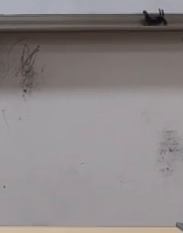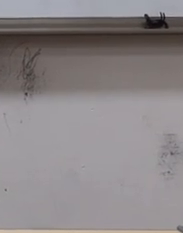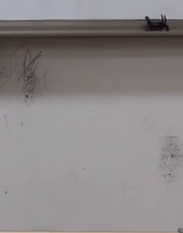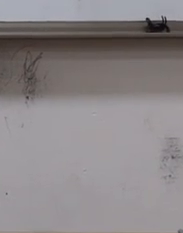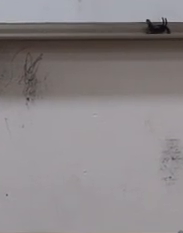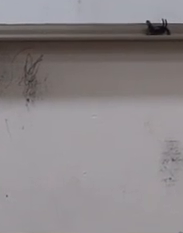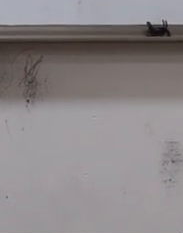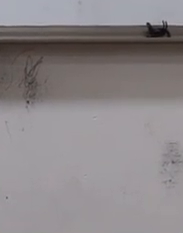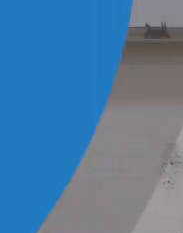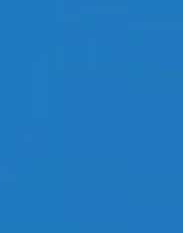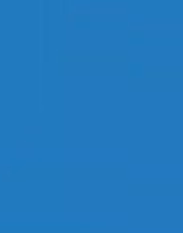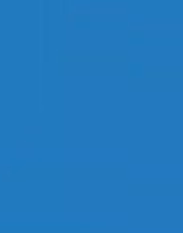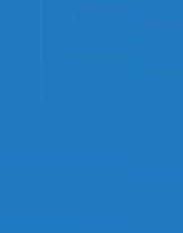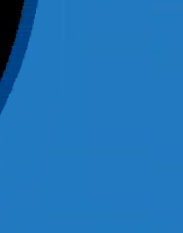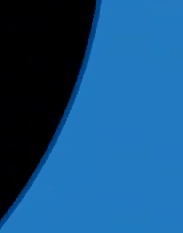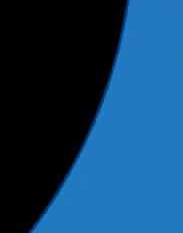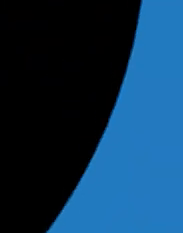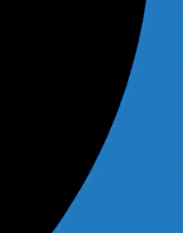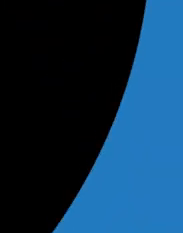차혜미입니다.